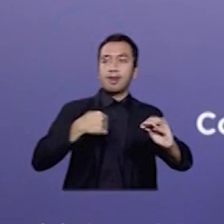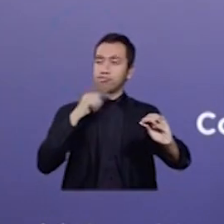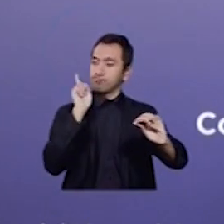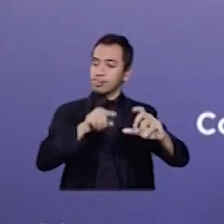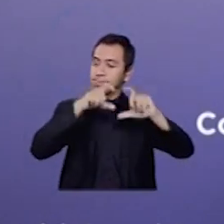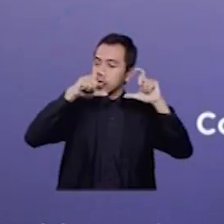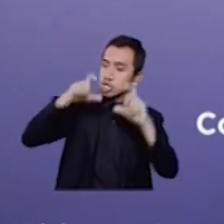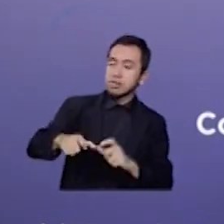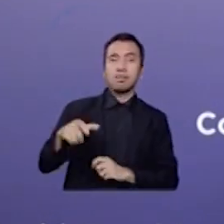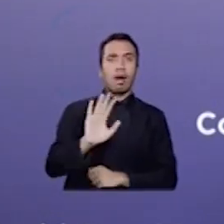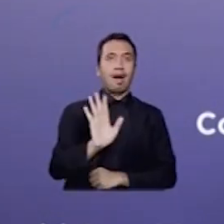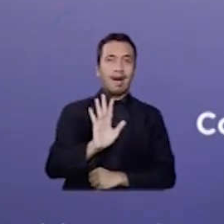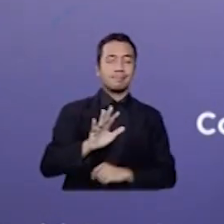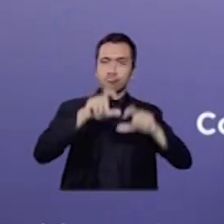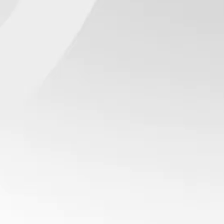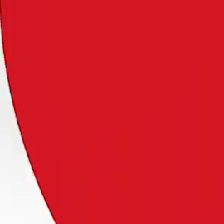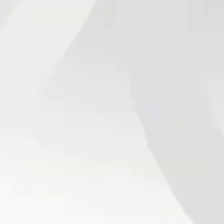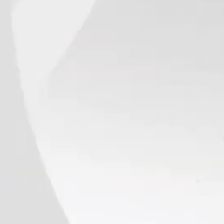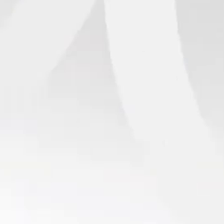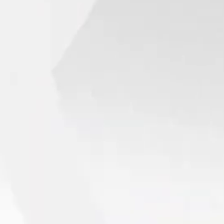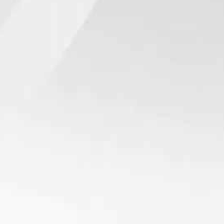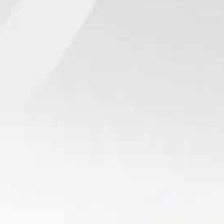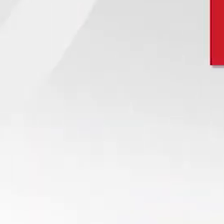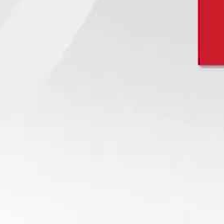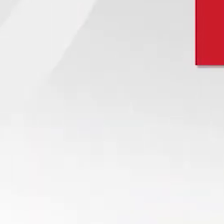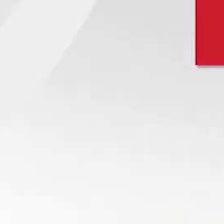dan dirasa kit Bekerjalah dari rumah